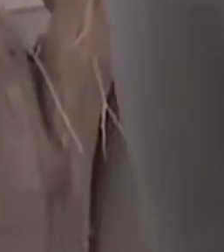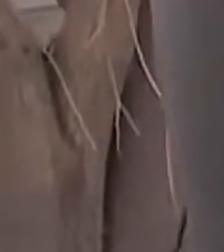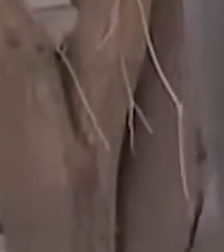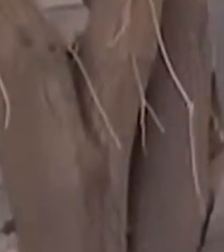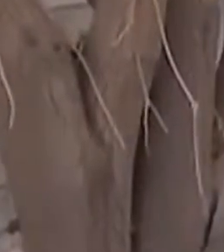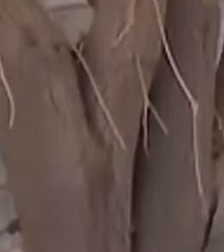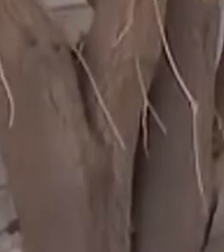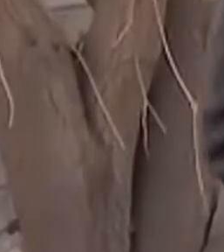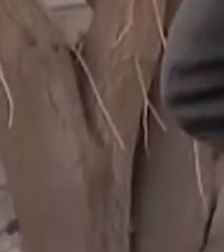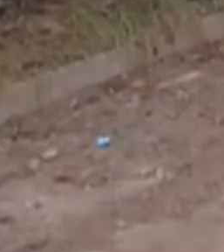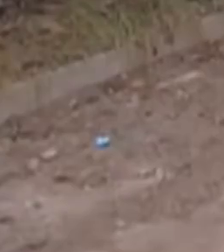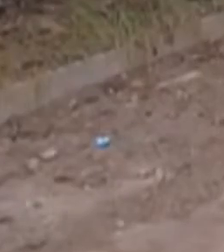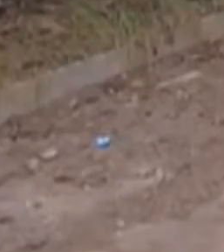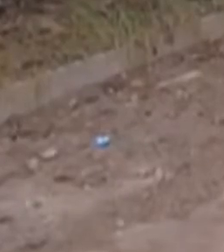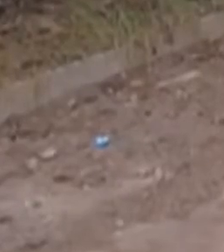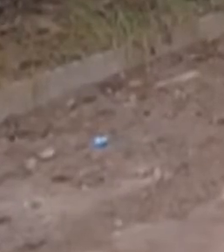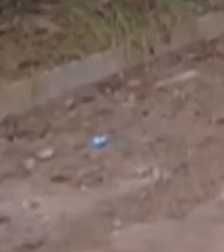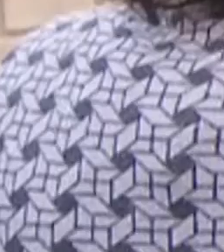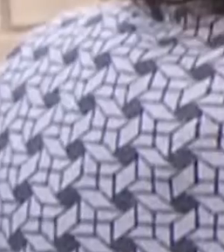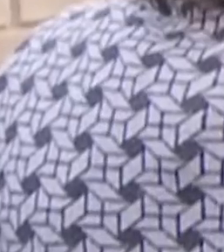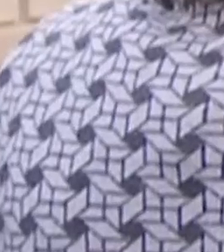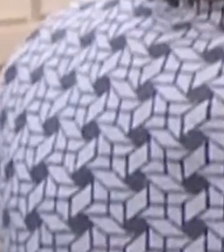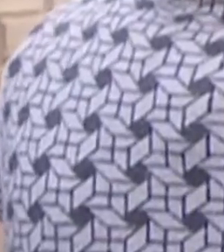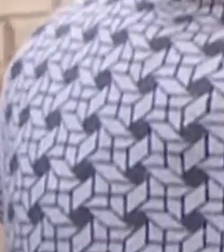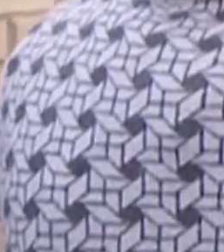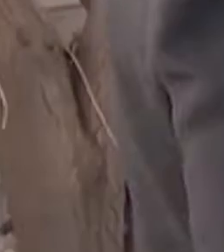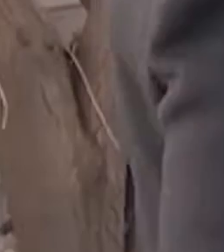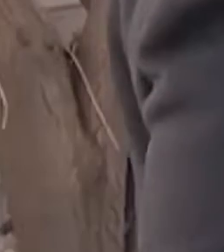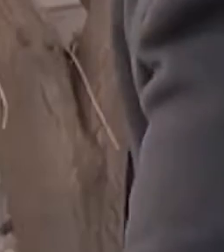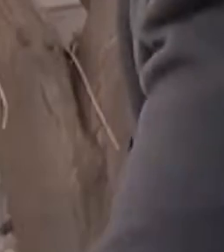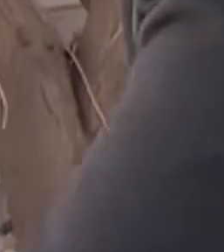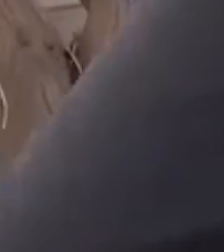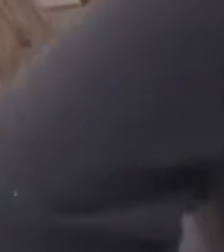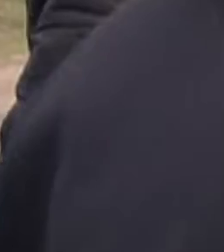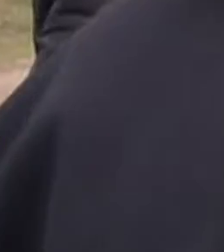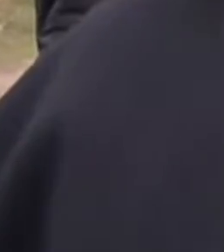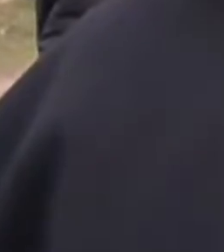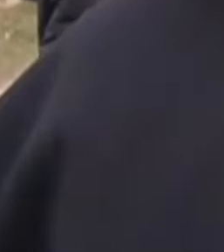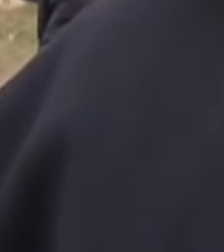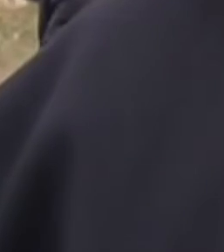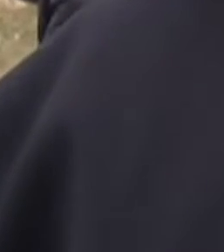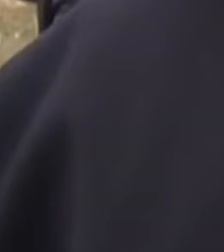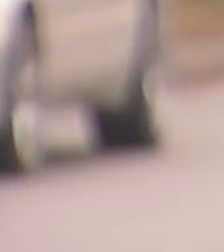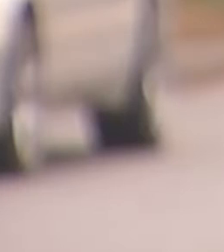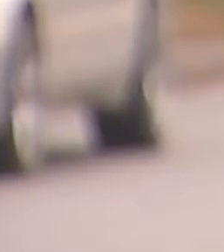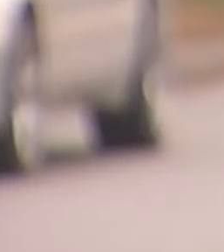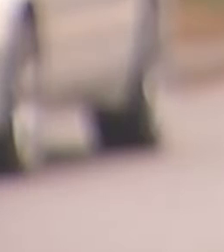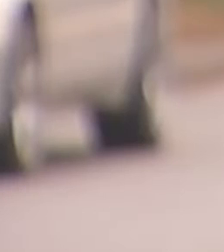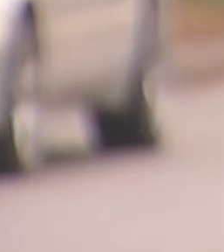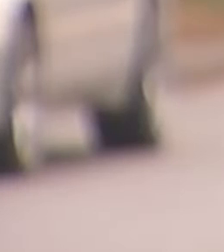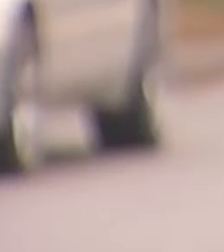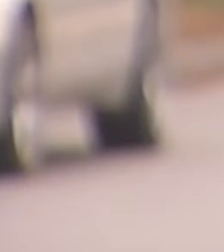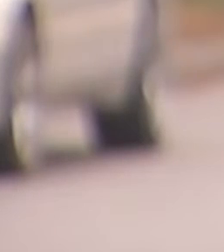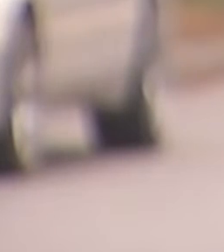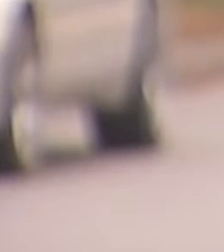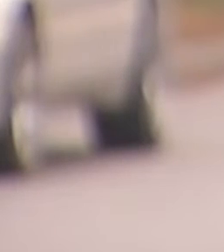Жители микрорайона Айшибиби задолжали крупную сумму денег за несуществующую канализацию. Почему люди начисляют эти деньги и как они